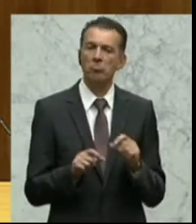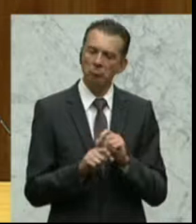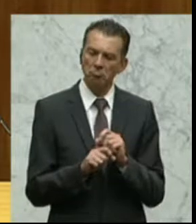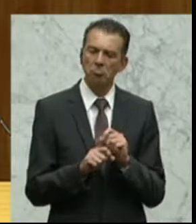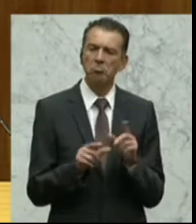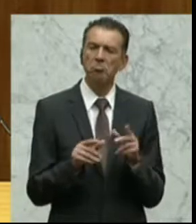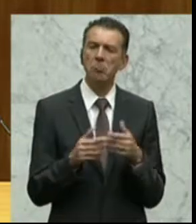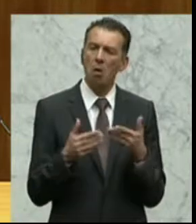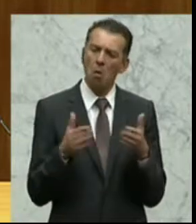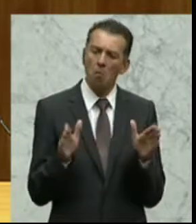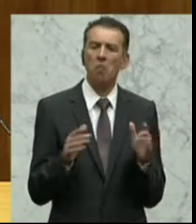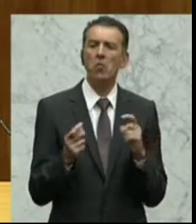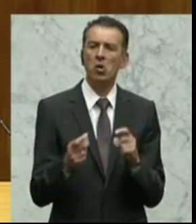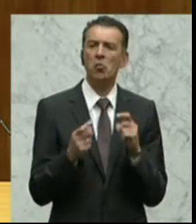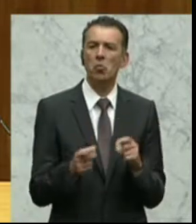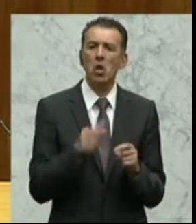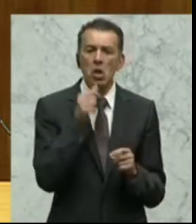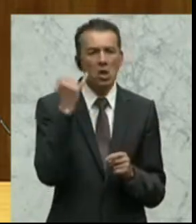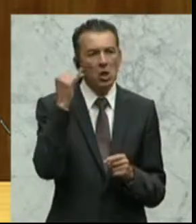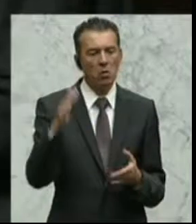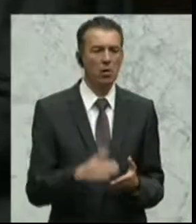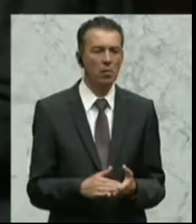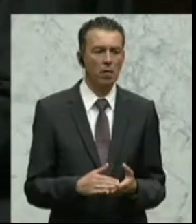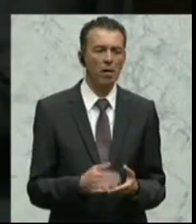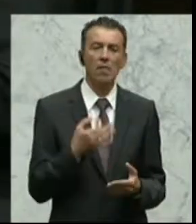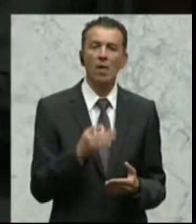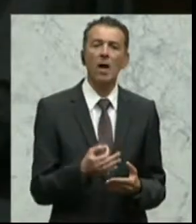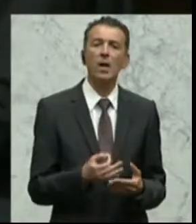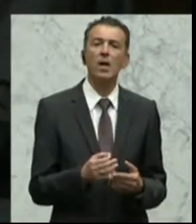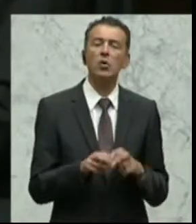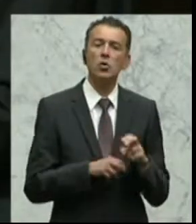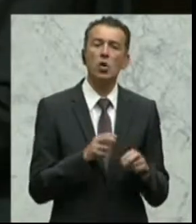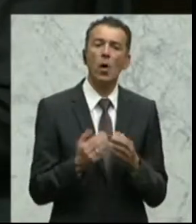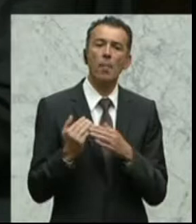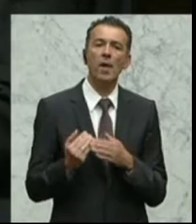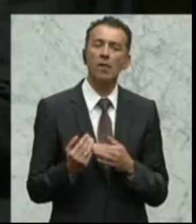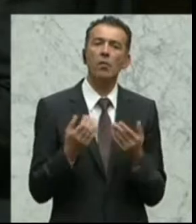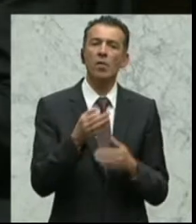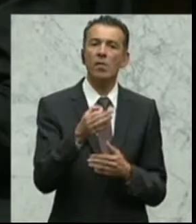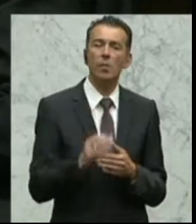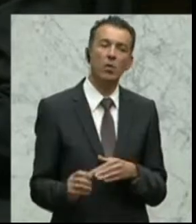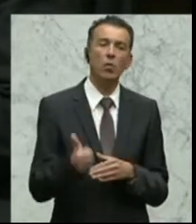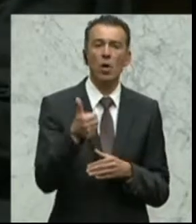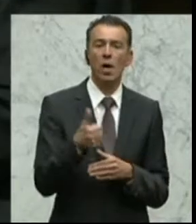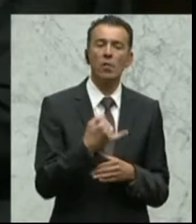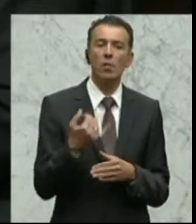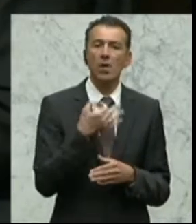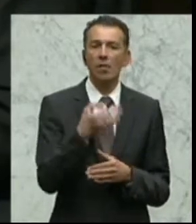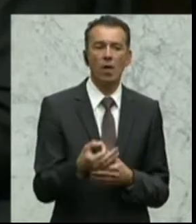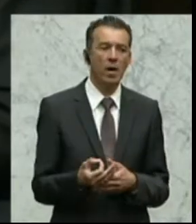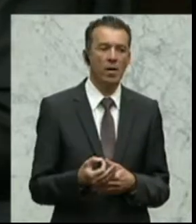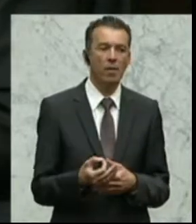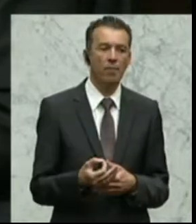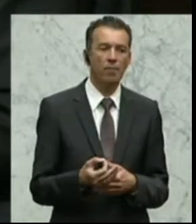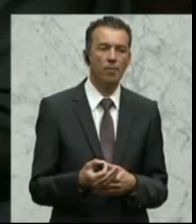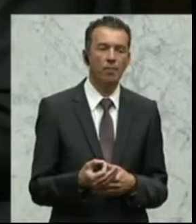zur Frage, wie hoch ist die gesamte steuerliche Belastung, steht an erster Stelle immer die Frage, na, was für Aufgaben will ich überhaupt